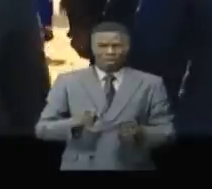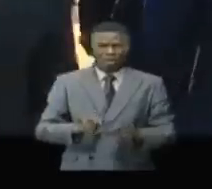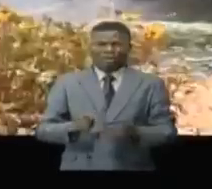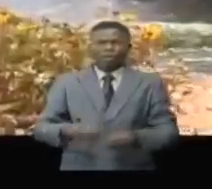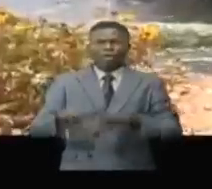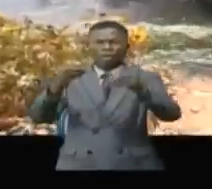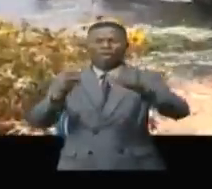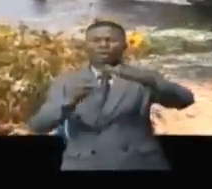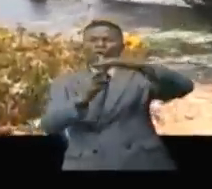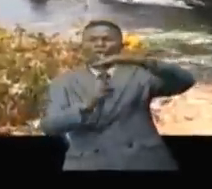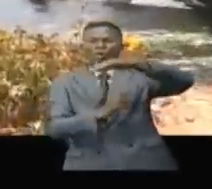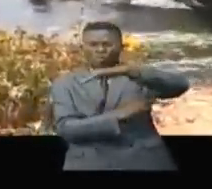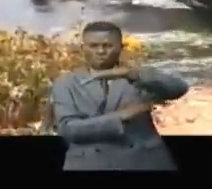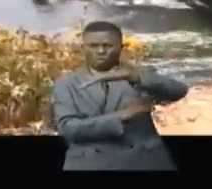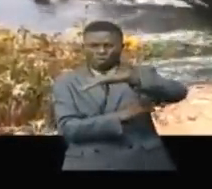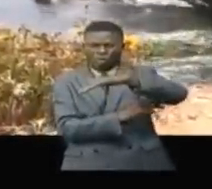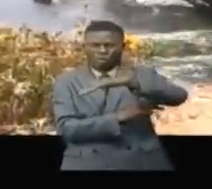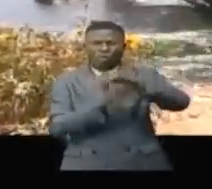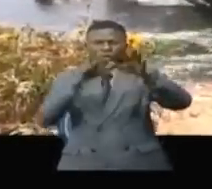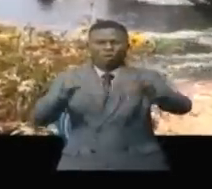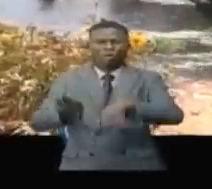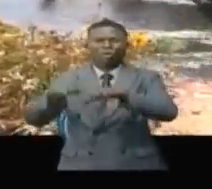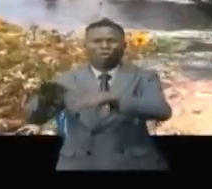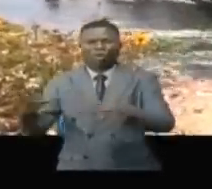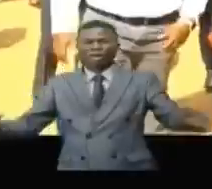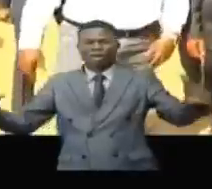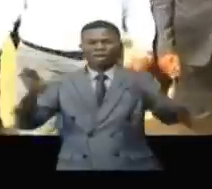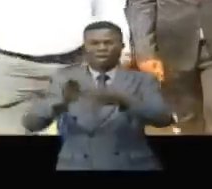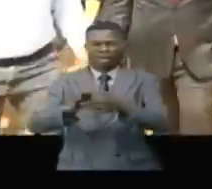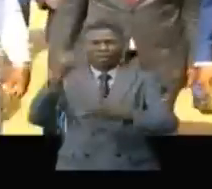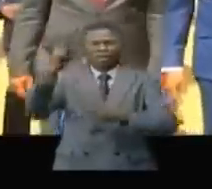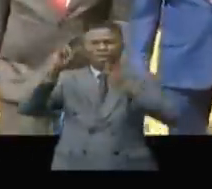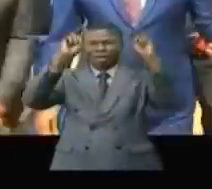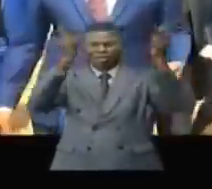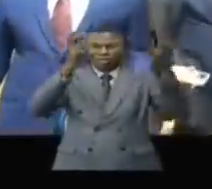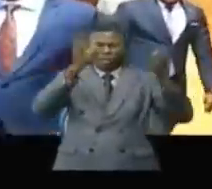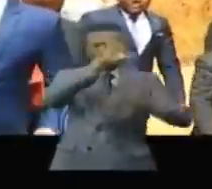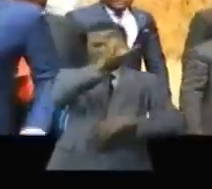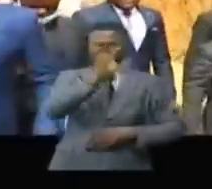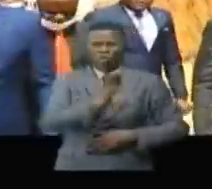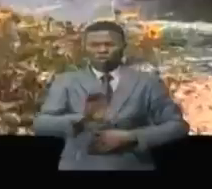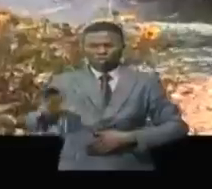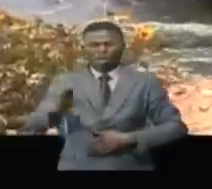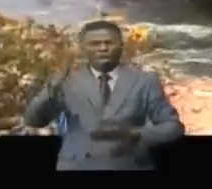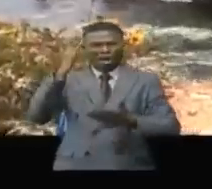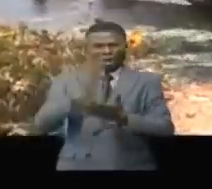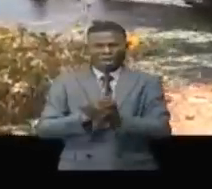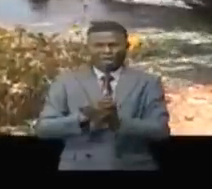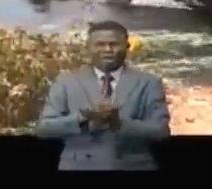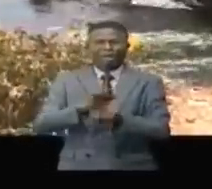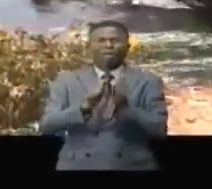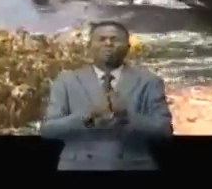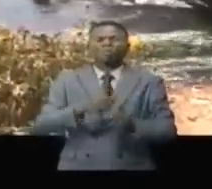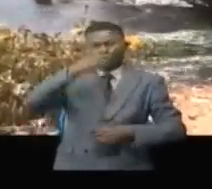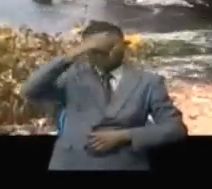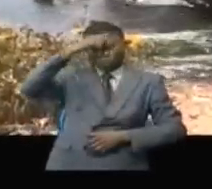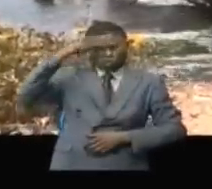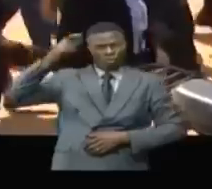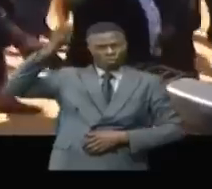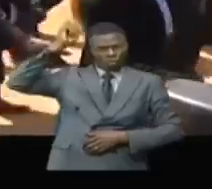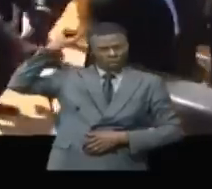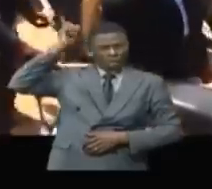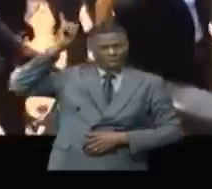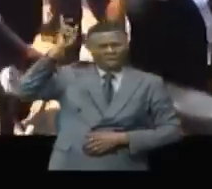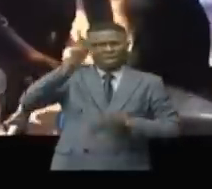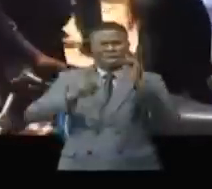rivière Kafubu. Cet ouvrage va relier la commune de Katuba à la commune annexe et mettre fin au calvaire qu'ont enduré les habitants du